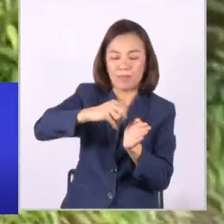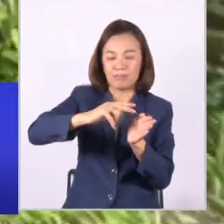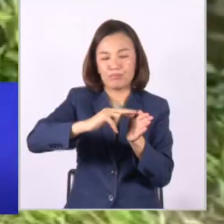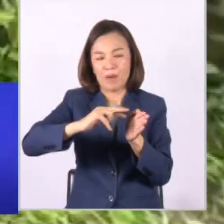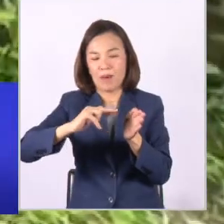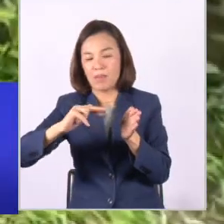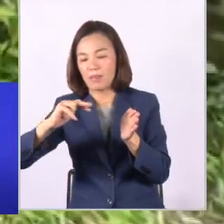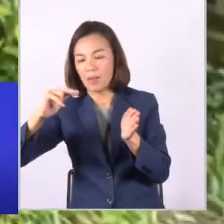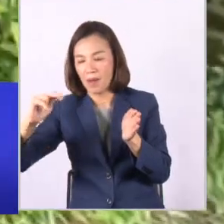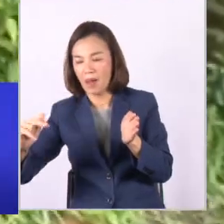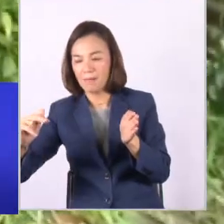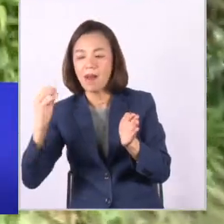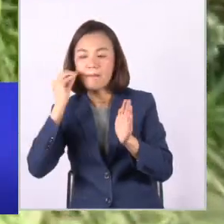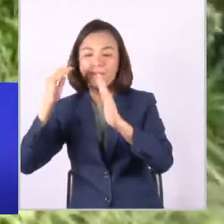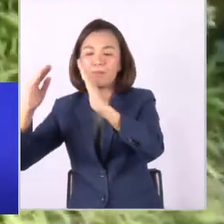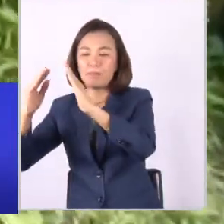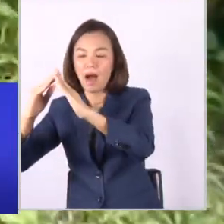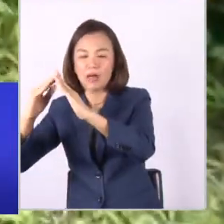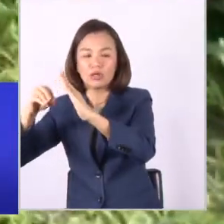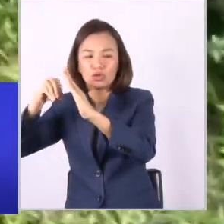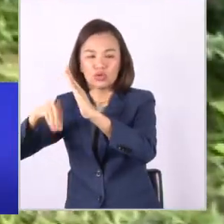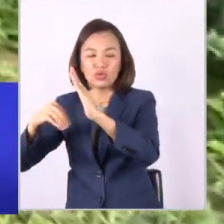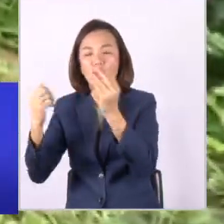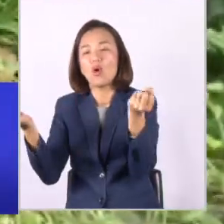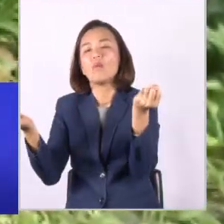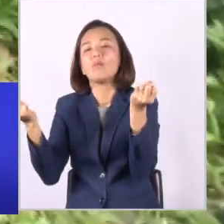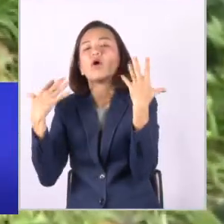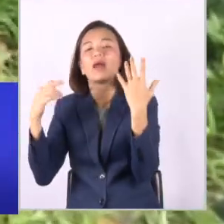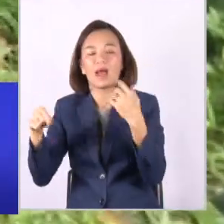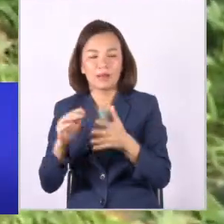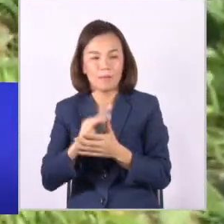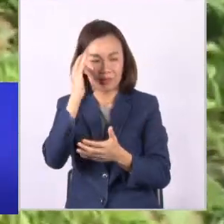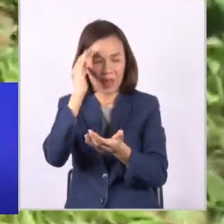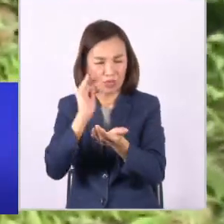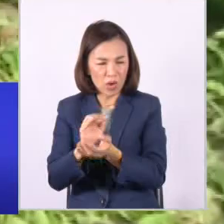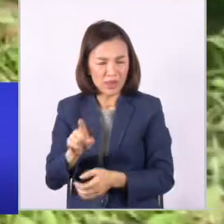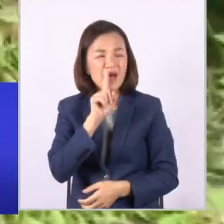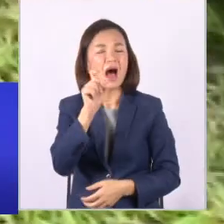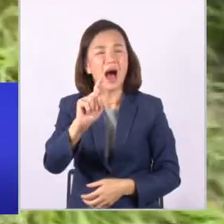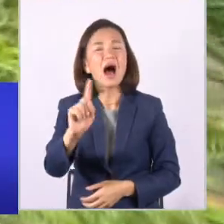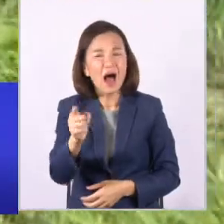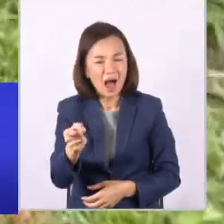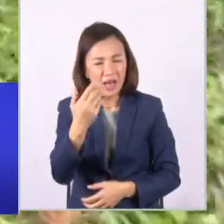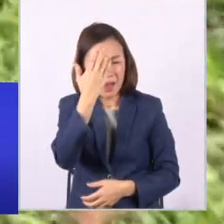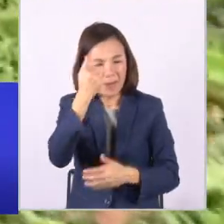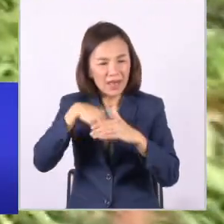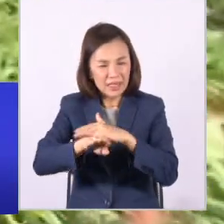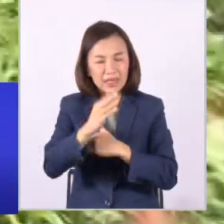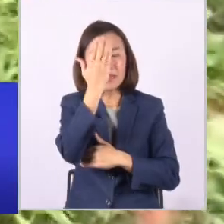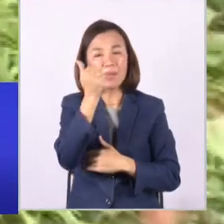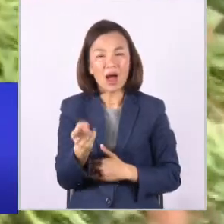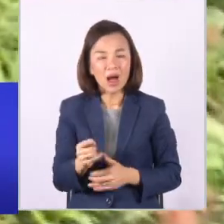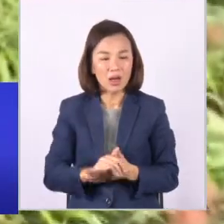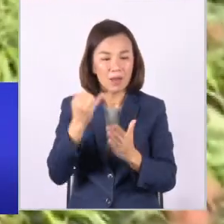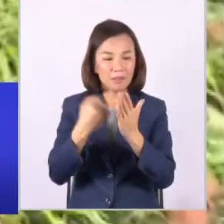ข ้ ามฝั่งมาแล้วมาหมดแรงตรงนี้ถูกต้องใช่ค่ะตำรวจถามเฮ้ยน้องเป็นอะไรทำไมต้องหนีขนาดนี้มีสิ่ง